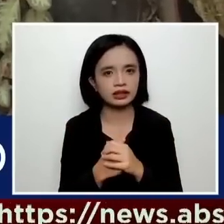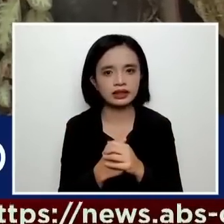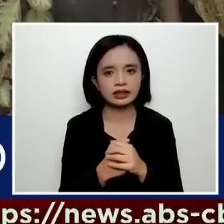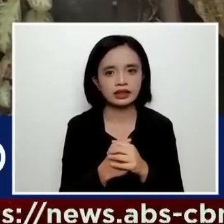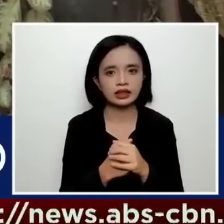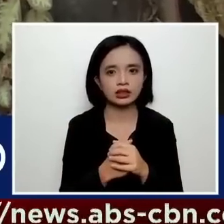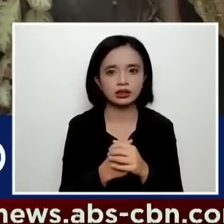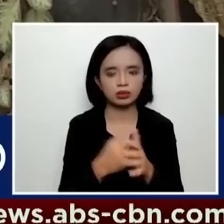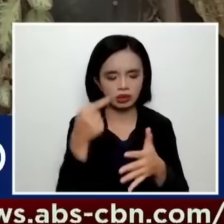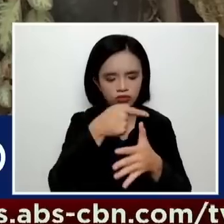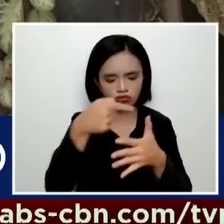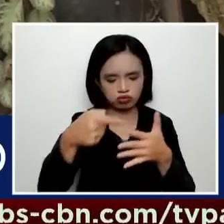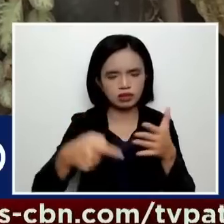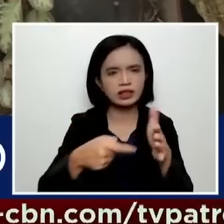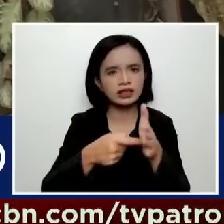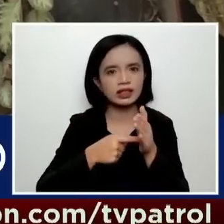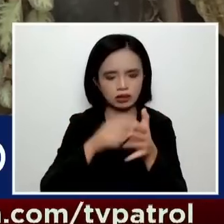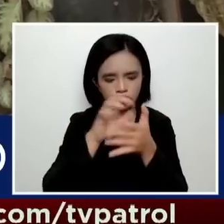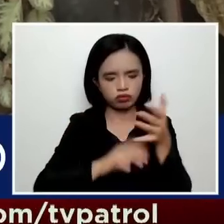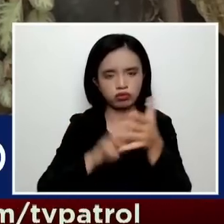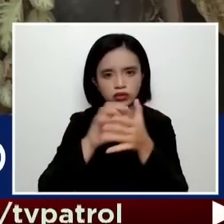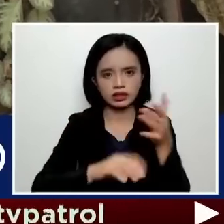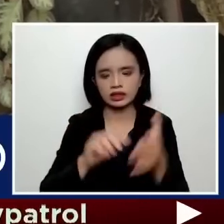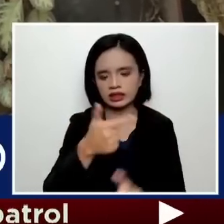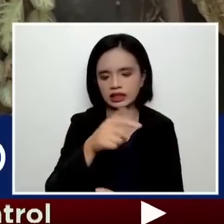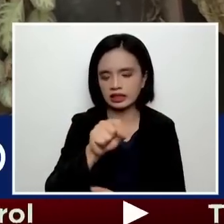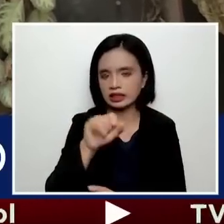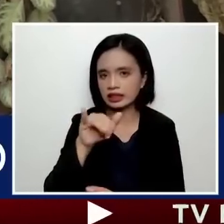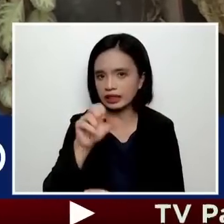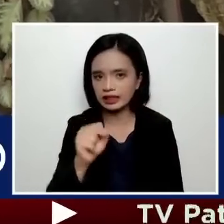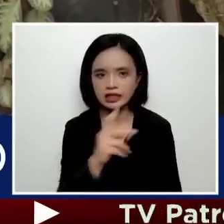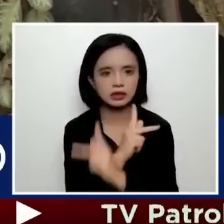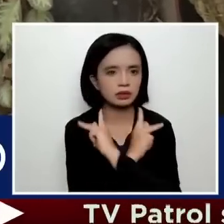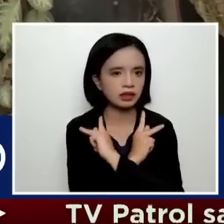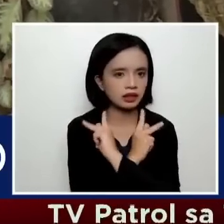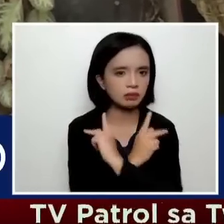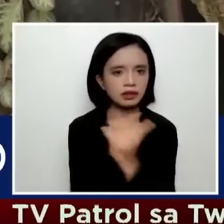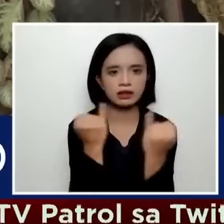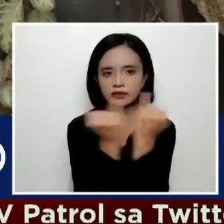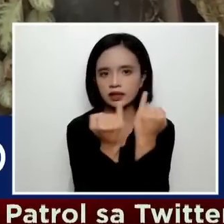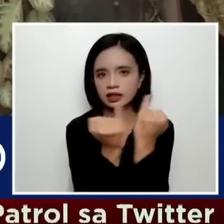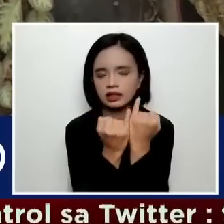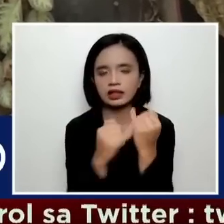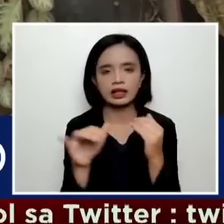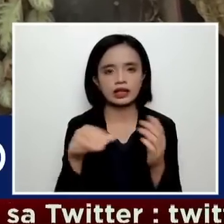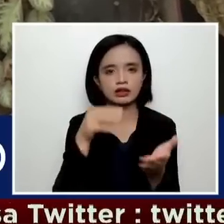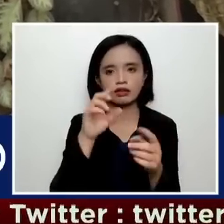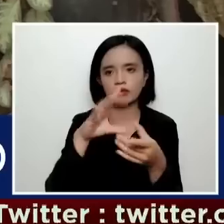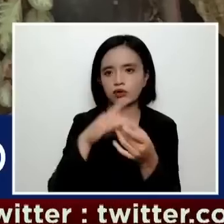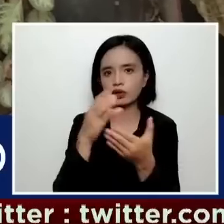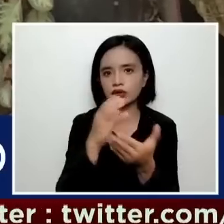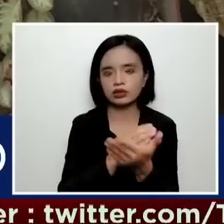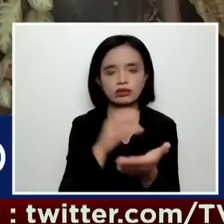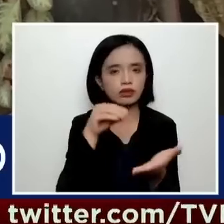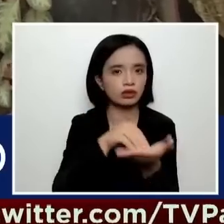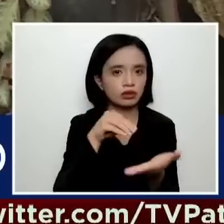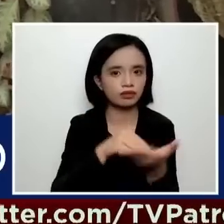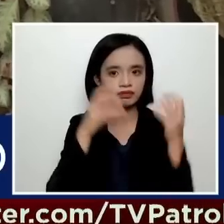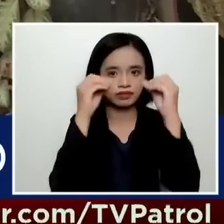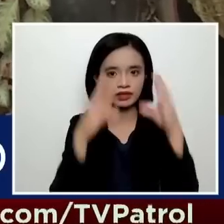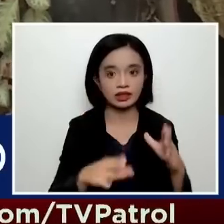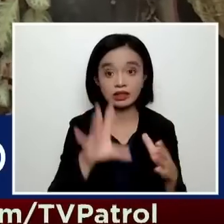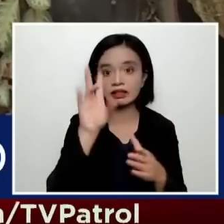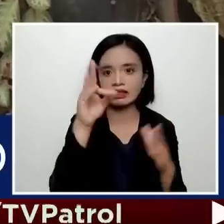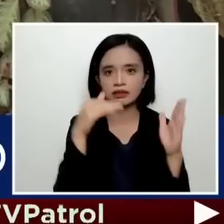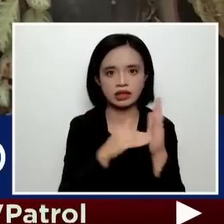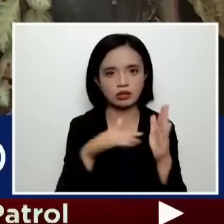na mga deduction, GSIS, pag-ibig, PhilHealth, at syempre yung mga loan din ng mga teachers. Kaya more or less 7,000 na